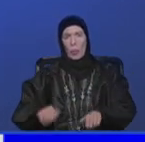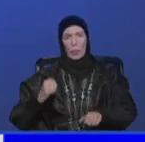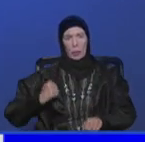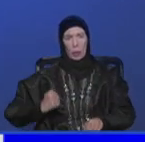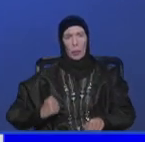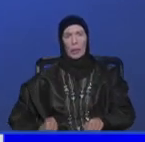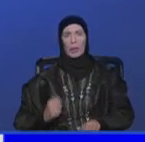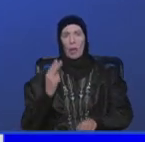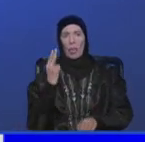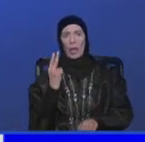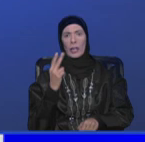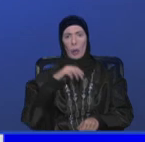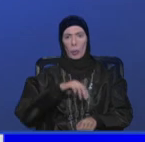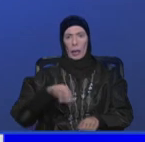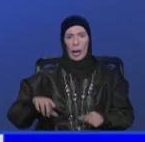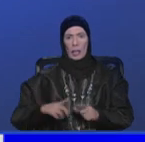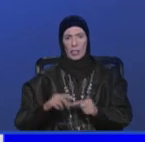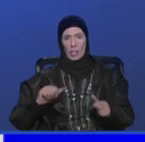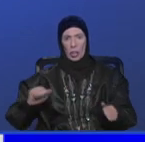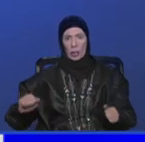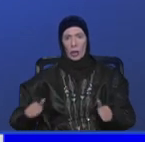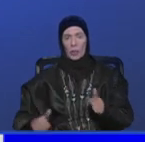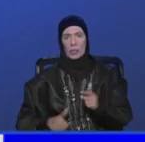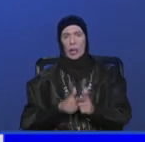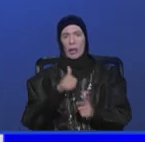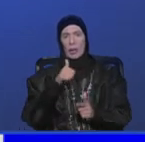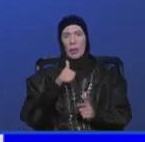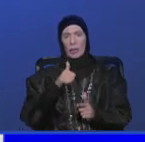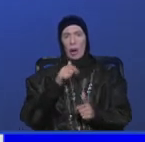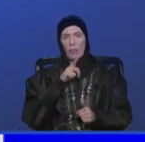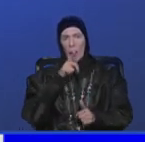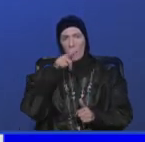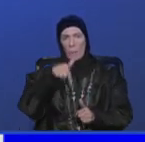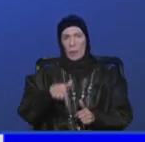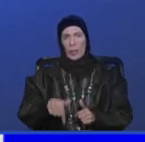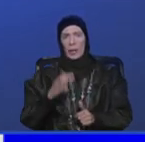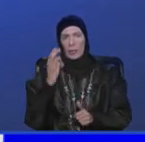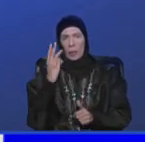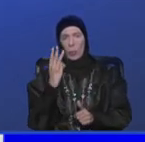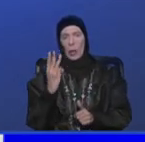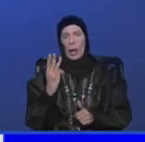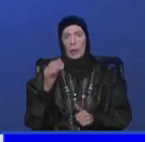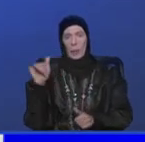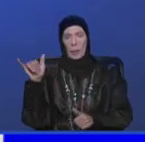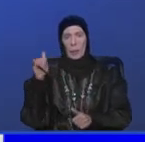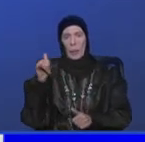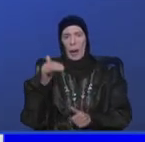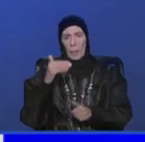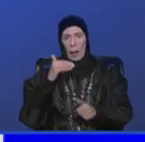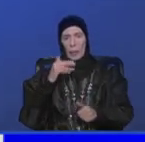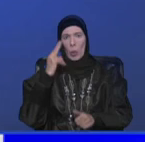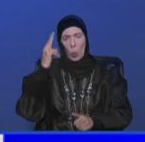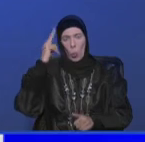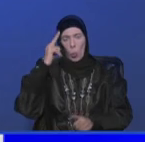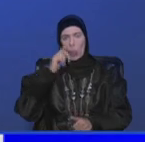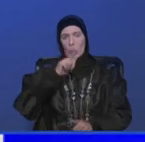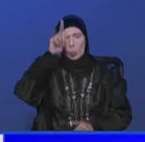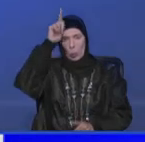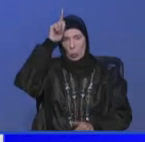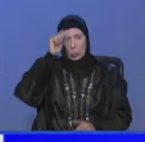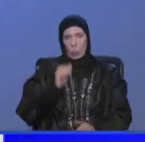مملكة البحرين ثاني دولة خليجية تحرز هذا الاعتراف وثالث دولة عربية بعد السعودية